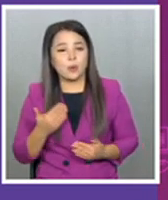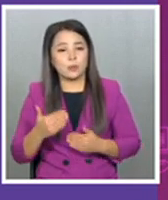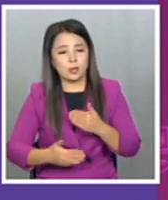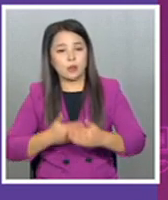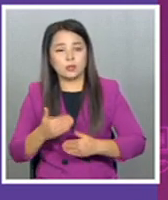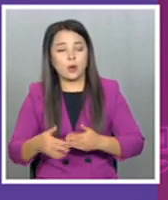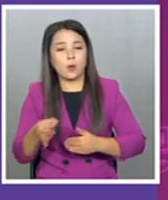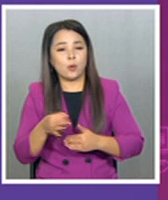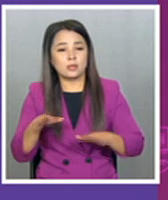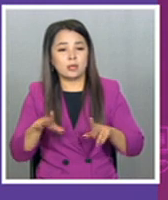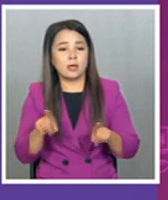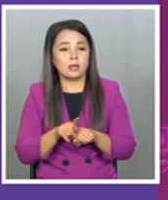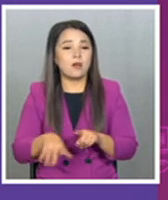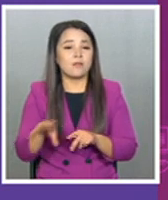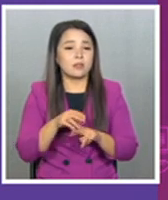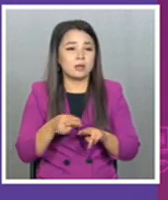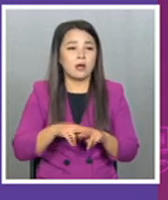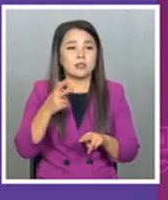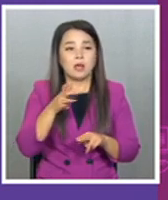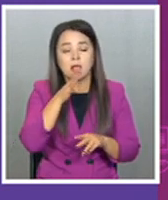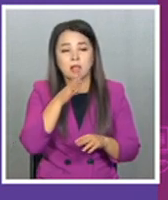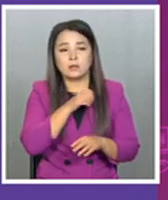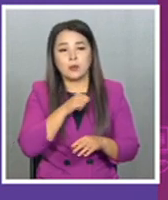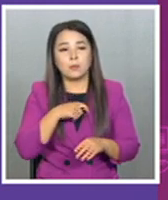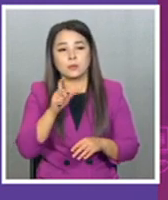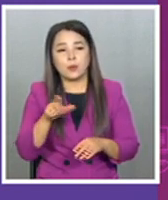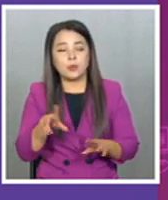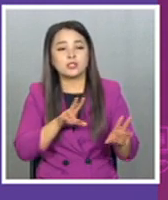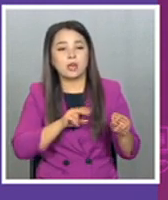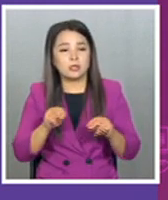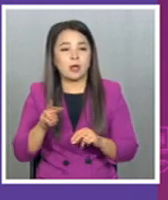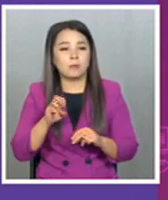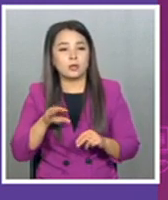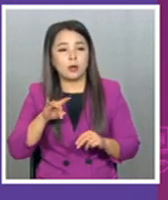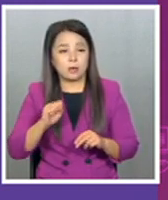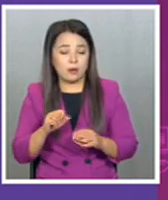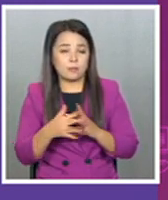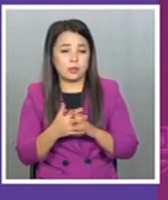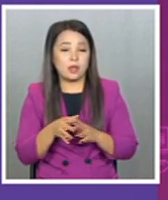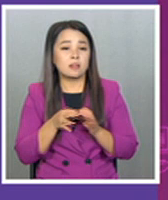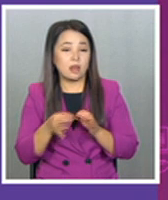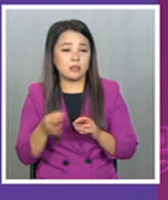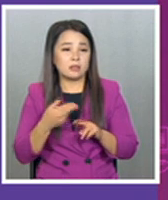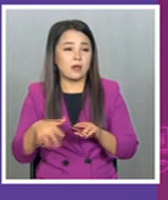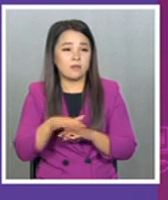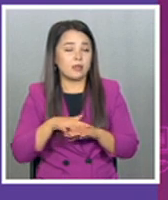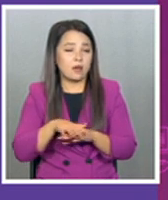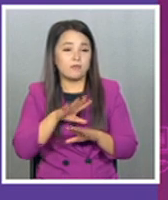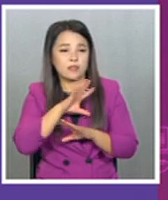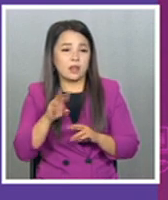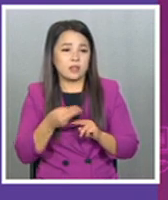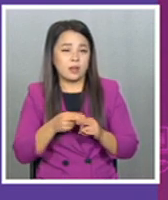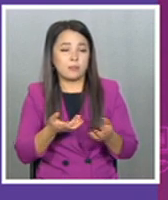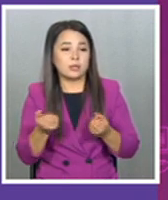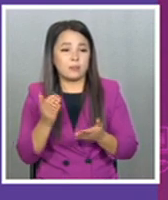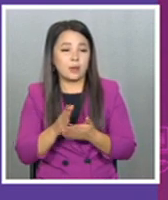острове. И за те 300 с лишним лет многих людей сделала счастливыми матера. Всех принимала она. Всем